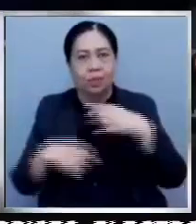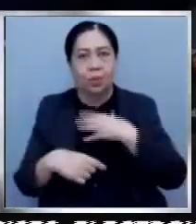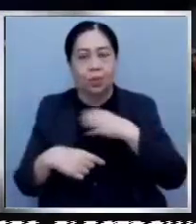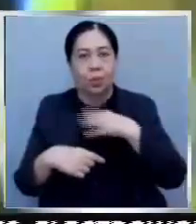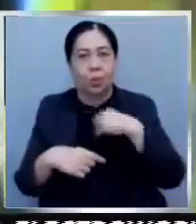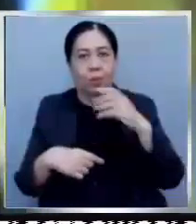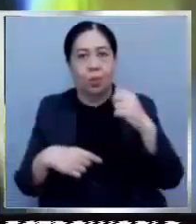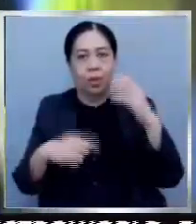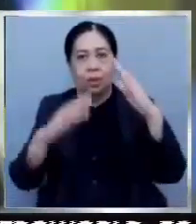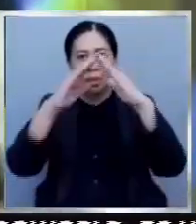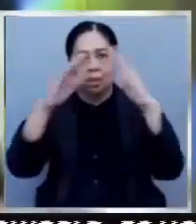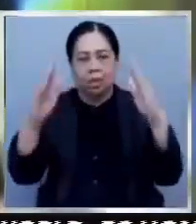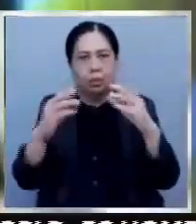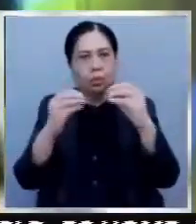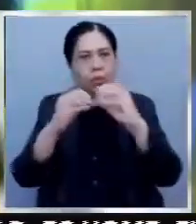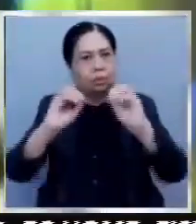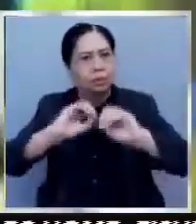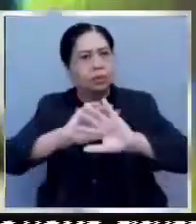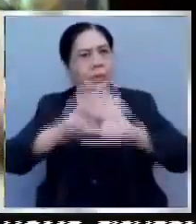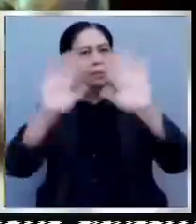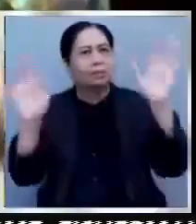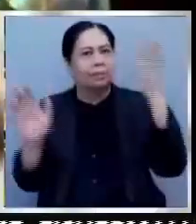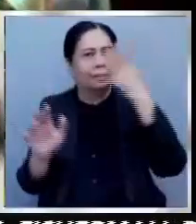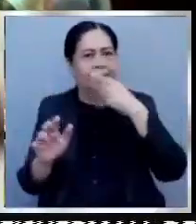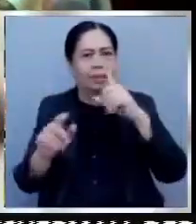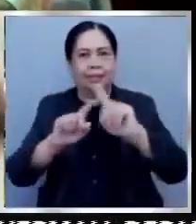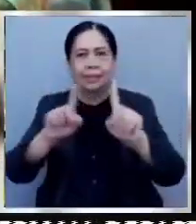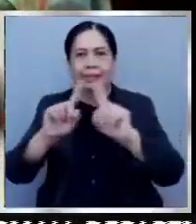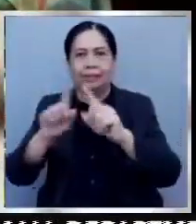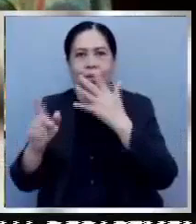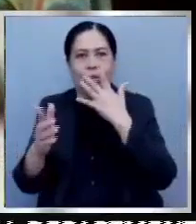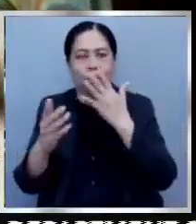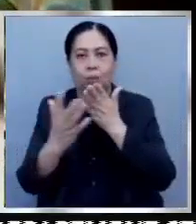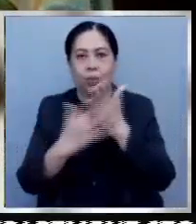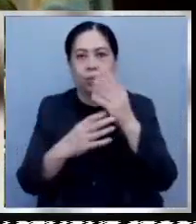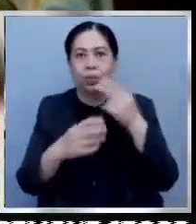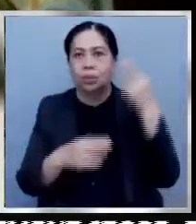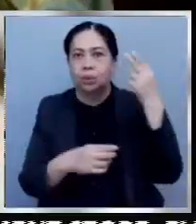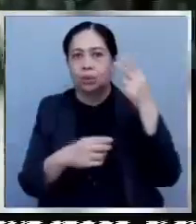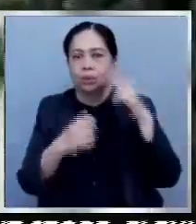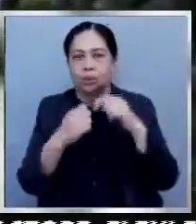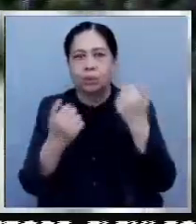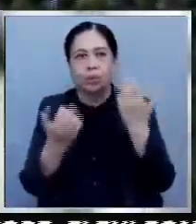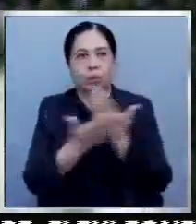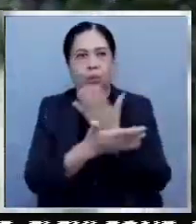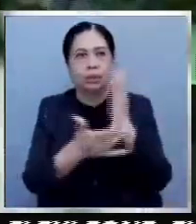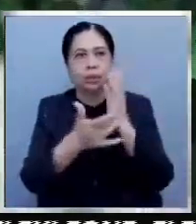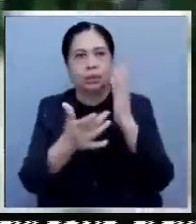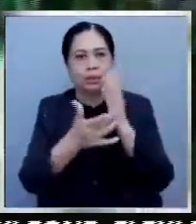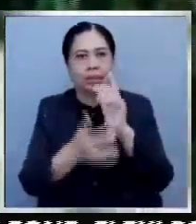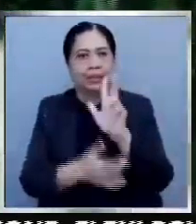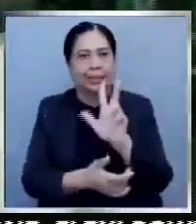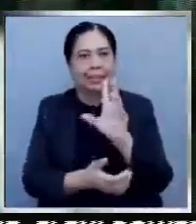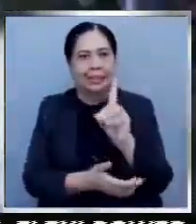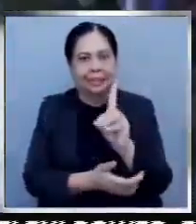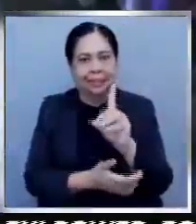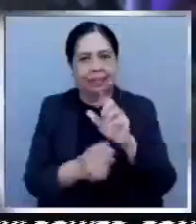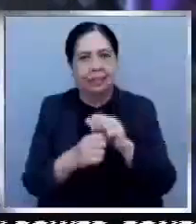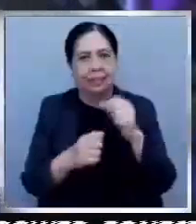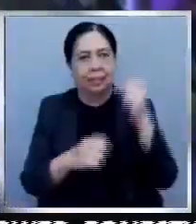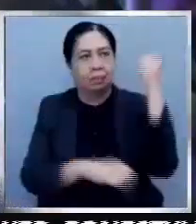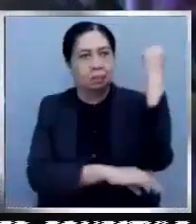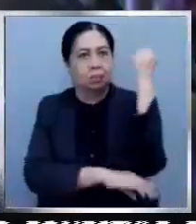lalong tumingkad sa ganda ng iba't ibang kulay sa pamamagitan ng makabagong 3D projection mapping. Ang mga poste nilagyan ng